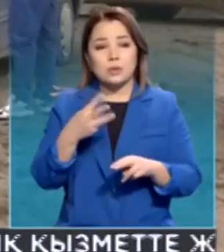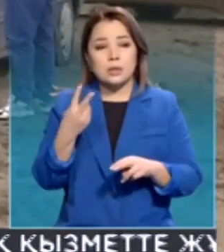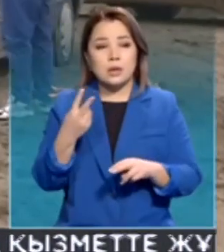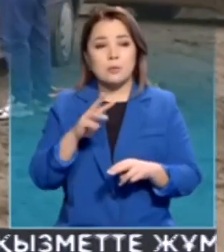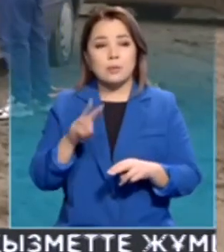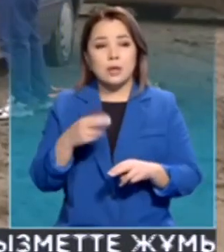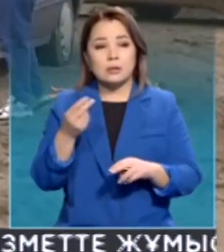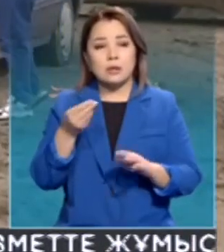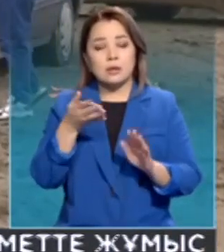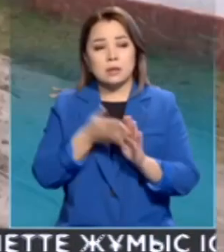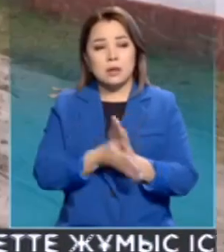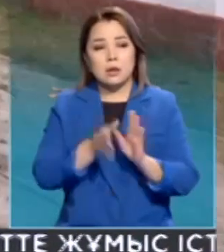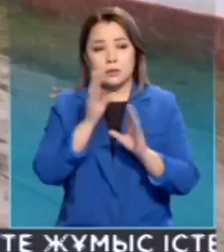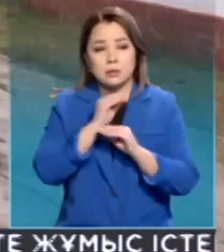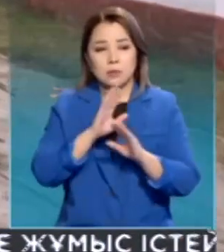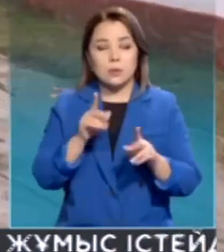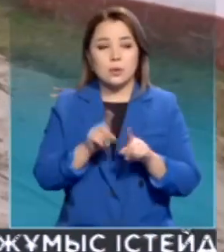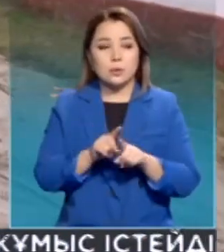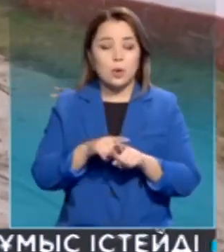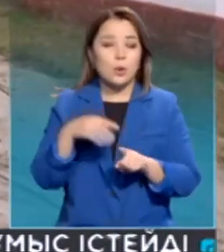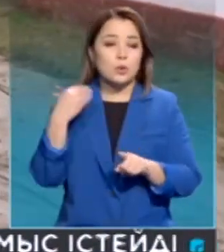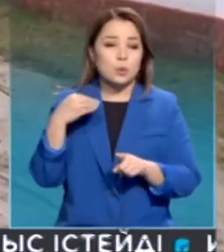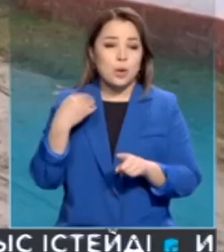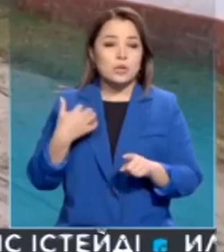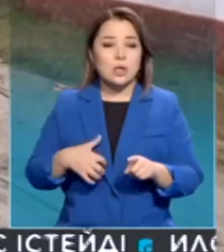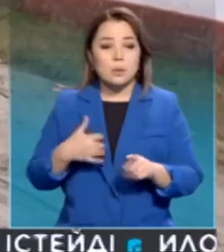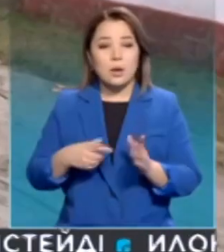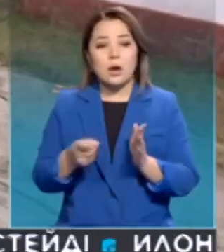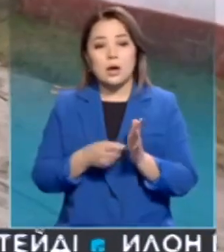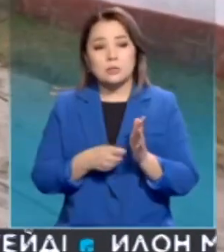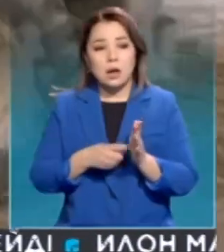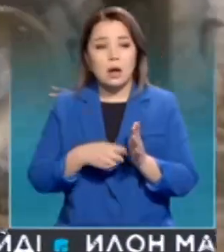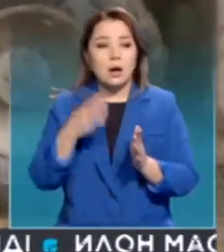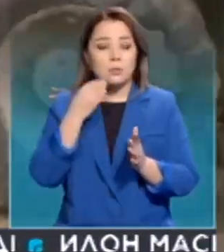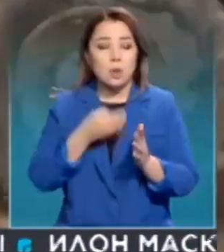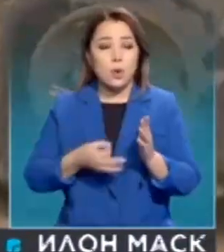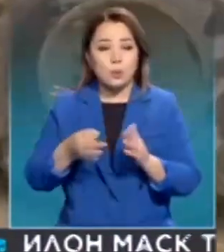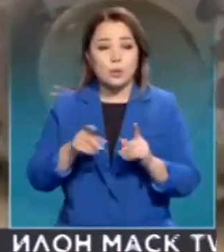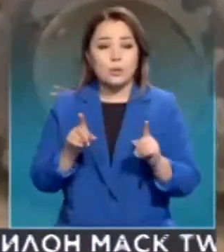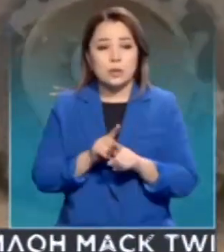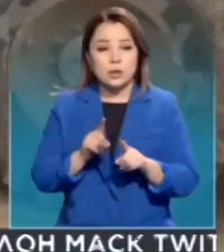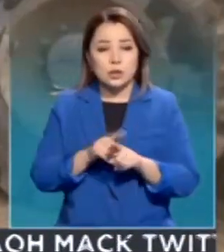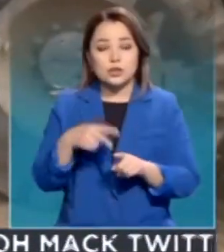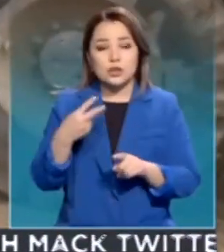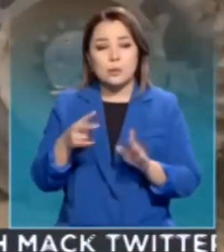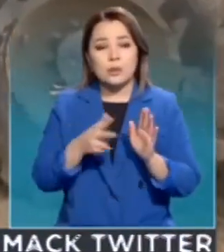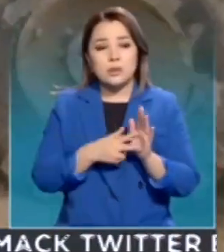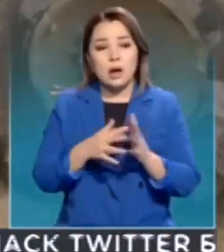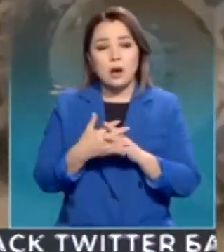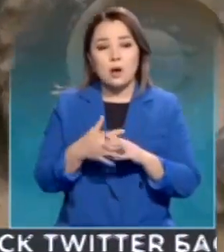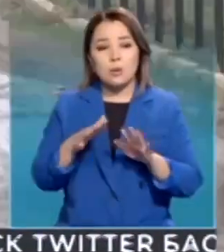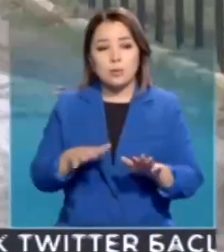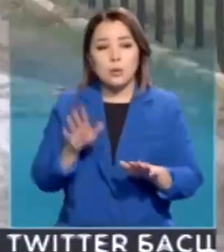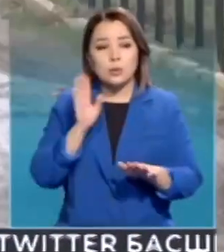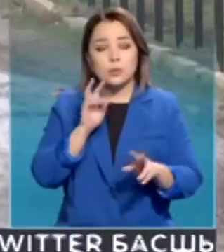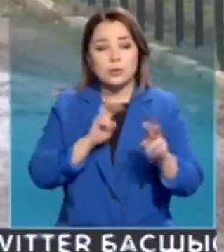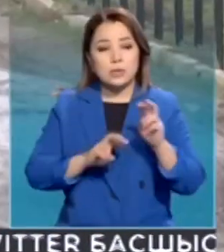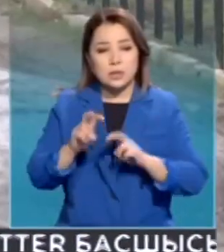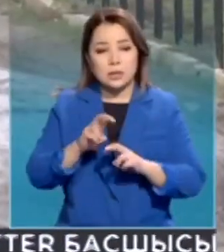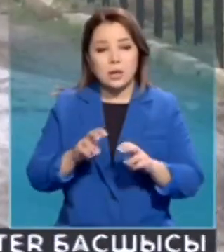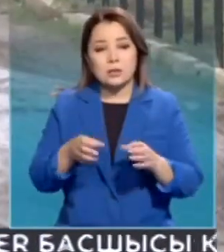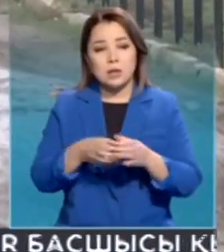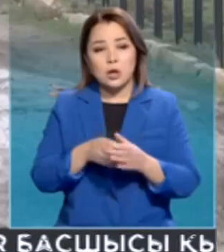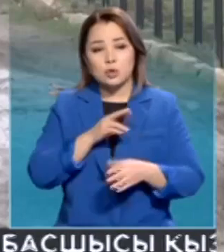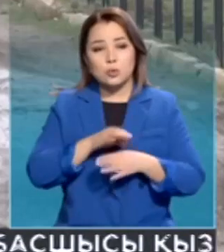миллиард теңге игерілмей қалған. Ал Түркістан, Жамбыл, Қарағанды және Алматы облыстарындағы 28 ауылда суды іздестіру